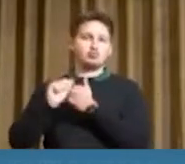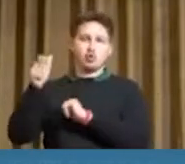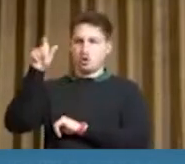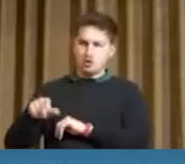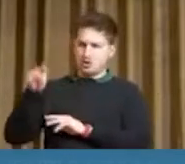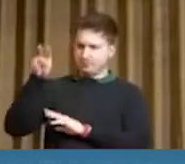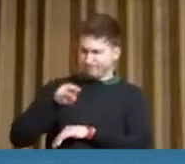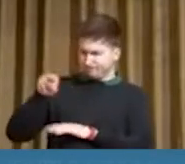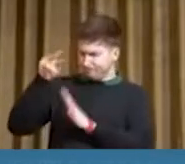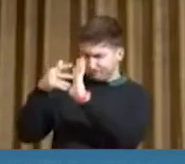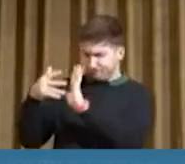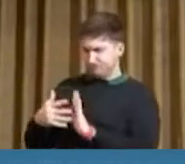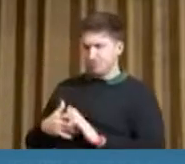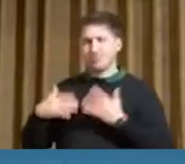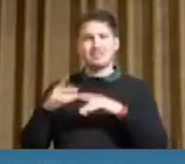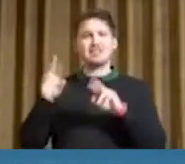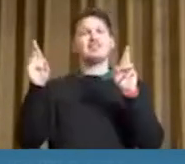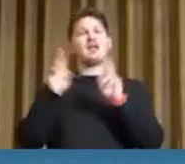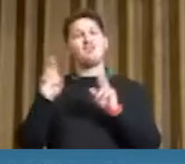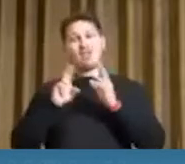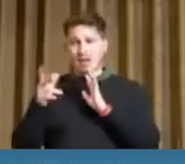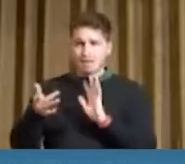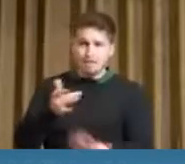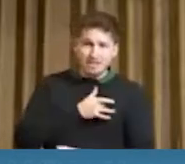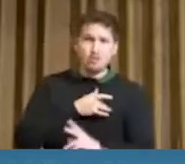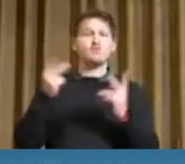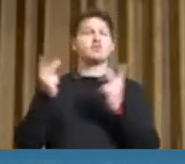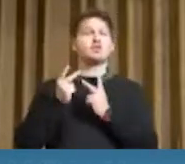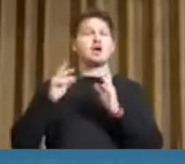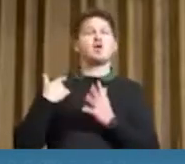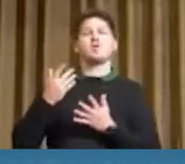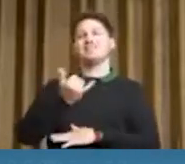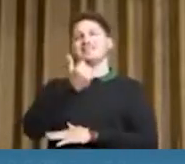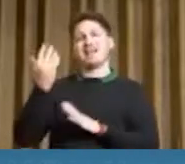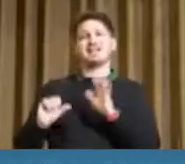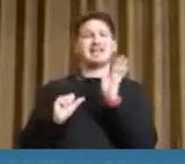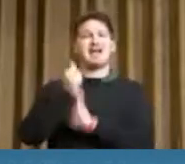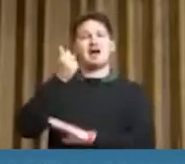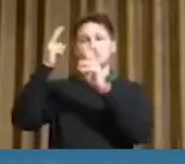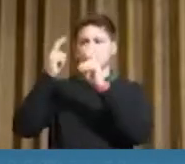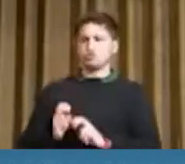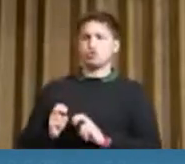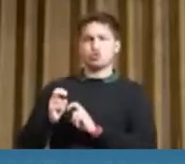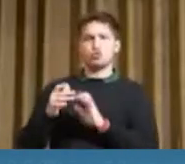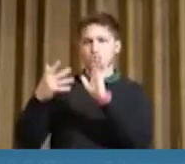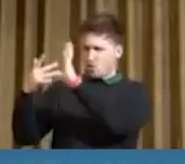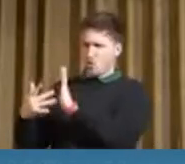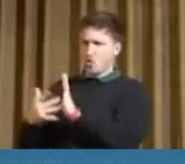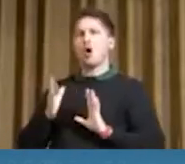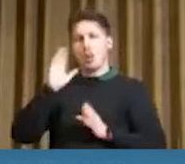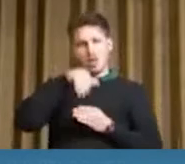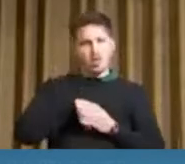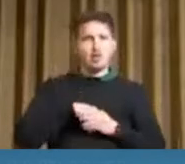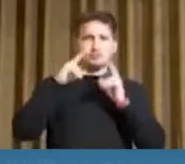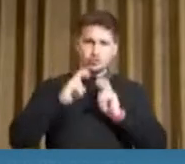werden eben die betroffenen Sportler, aber auch Kontrollen über die Jahreshauptuntersuchungen in die Studie eingeschleust. Die